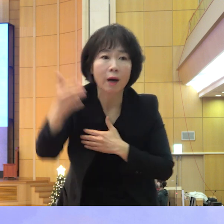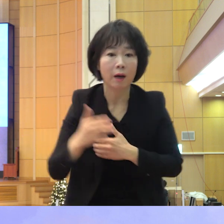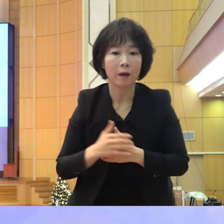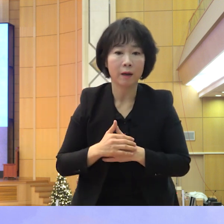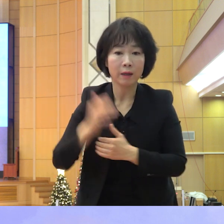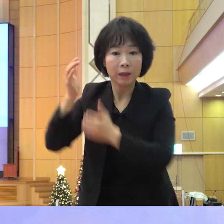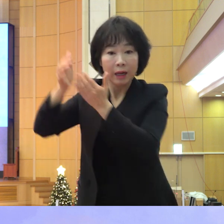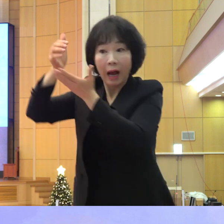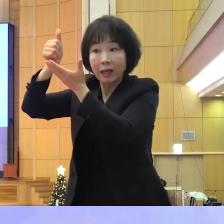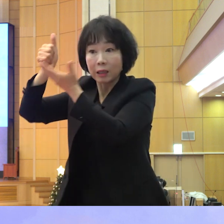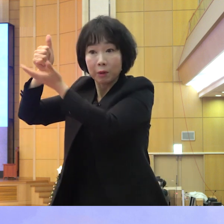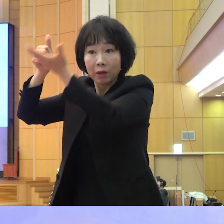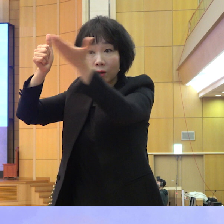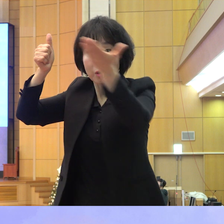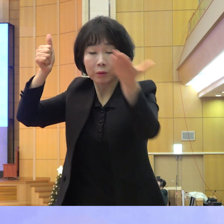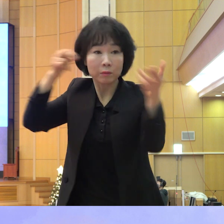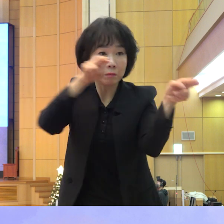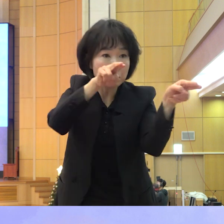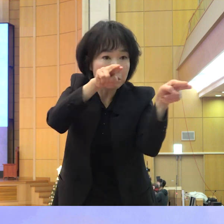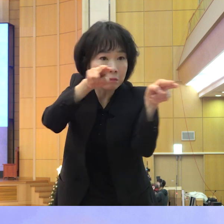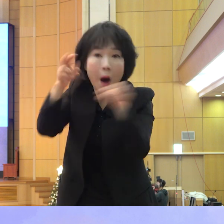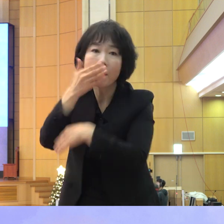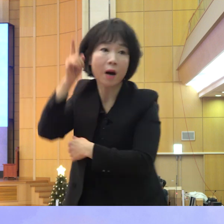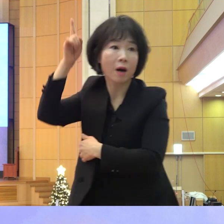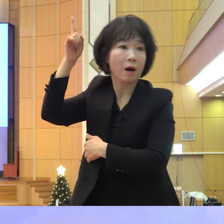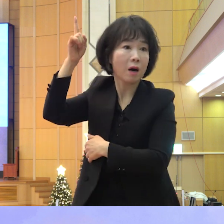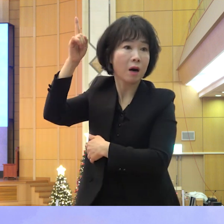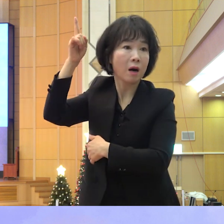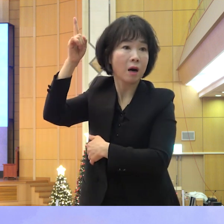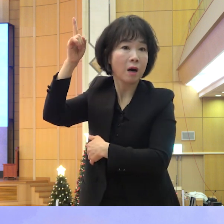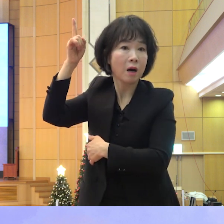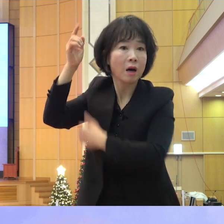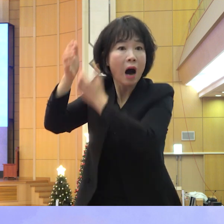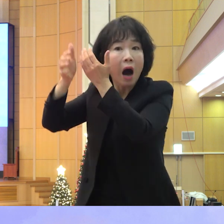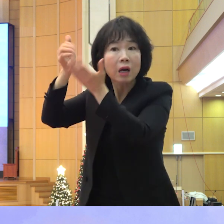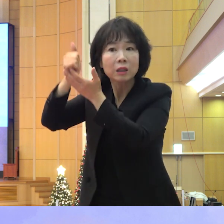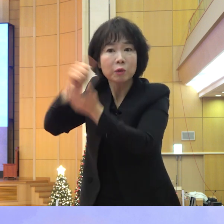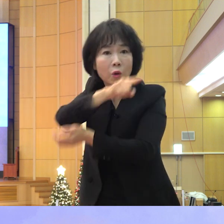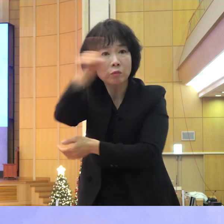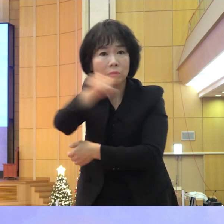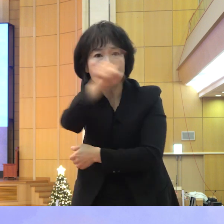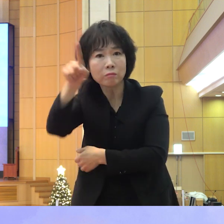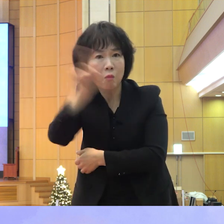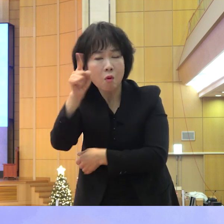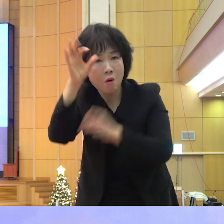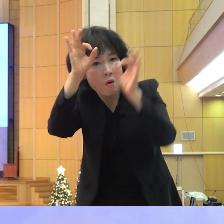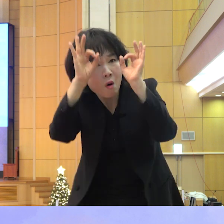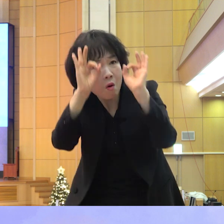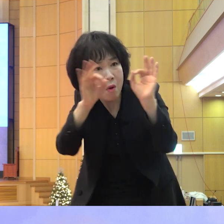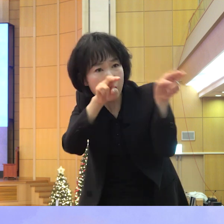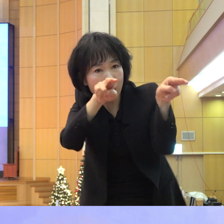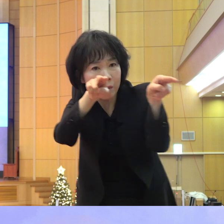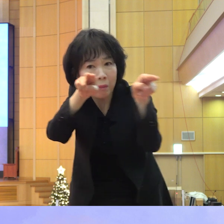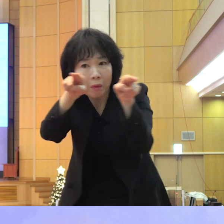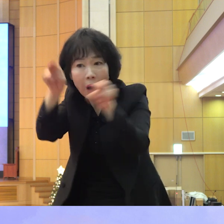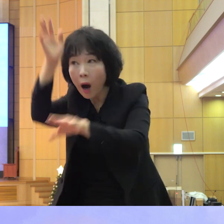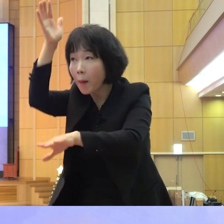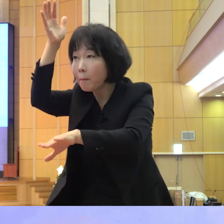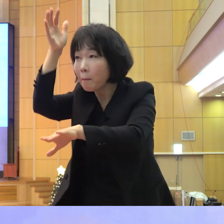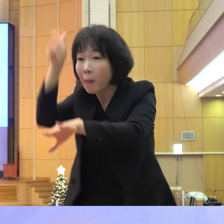하나님께서 무엇을 보는가? 하나님께서 무엇을 보는가? 그리고 그